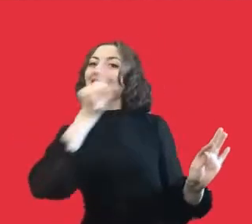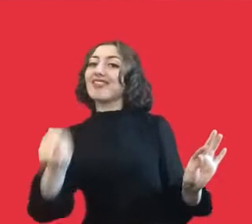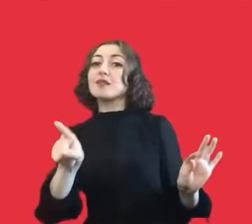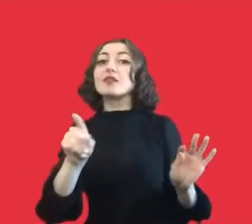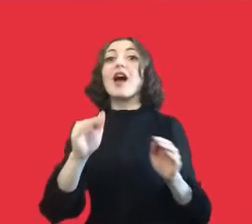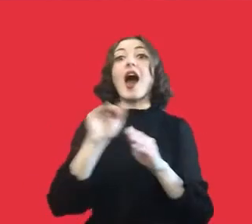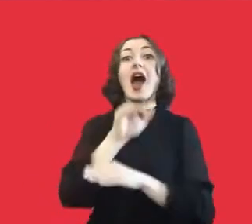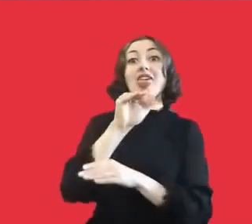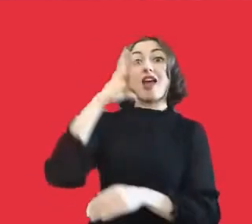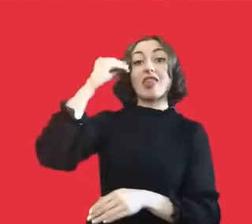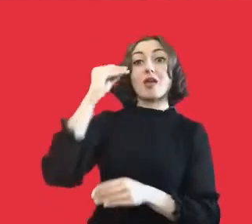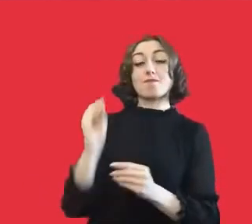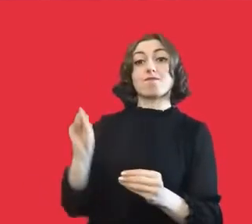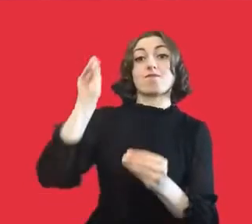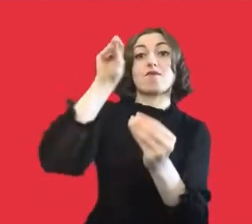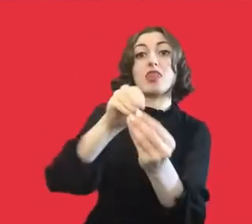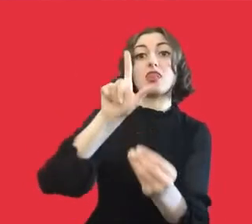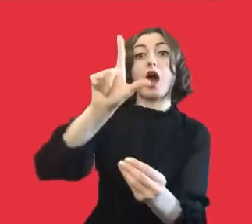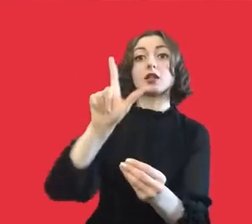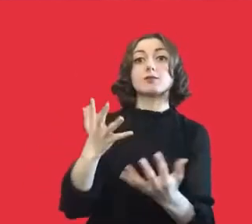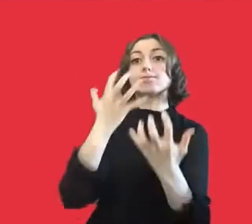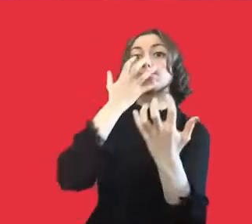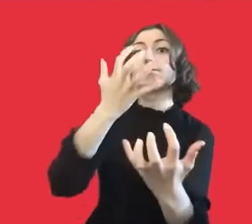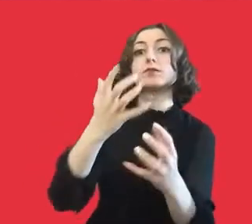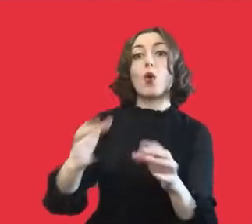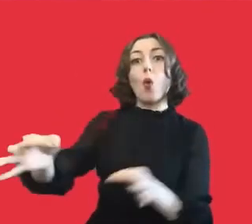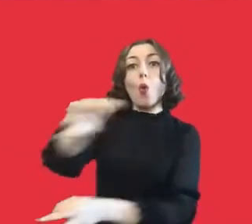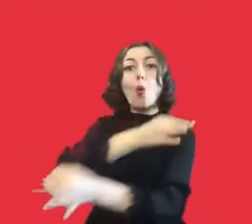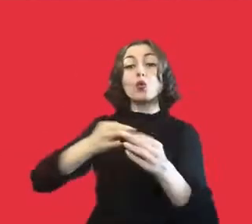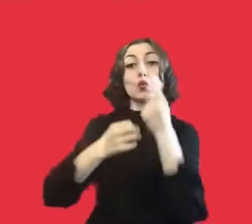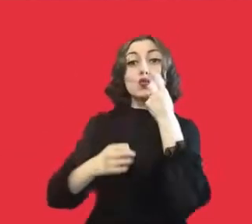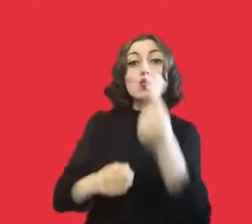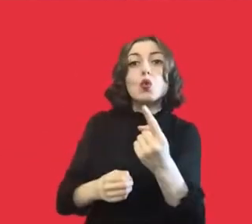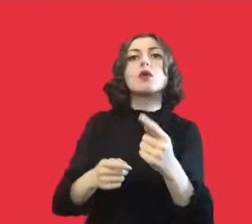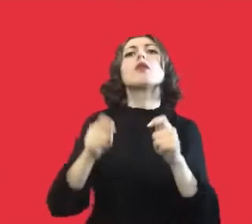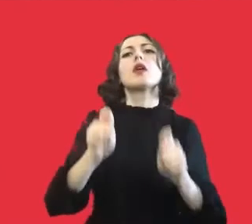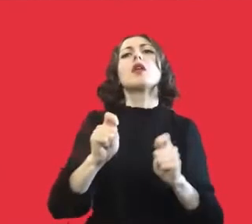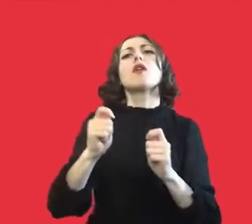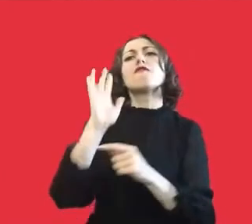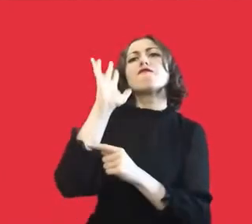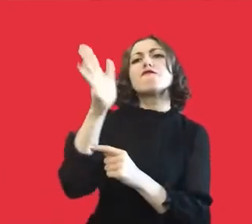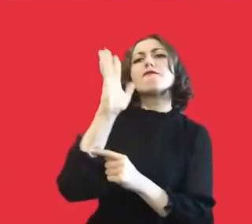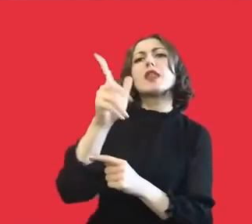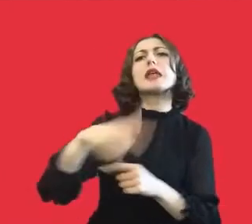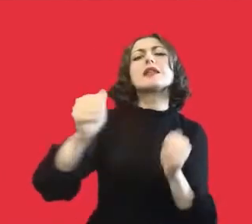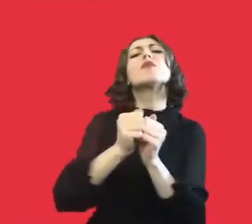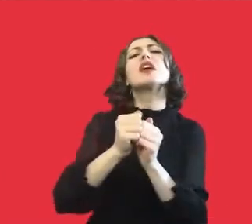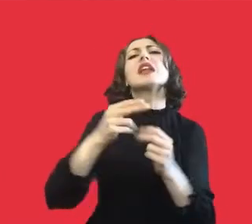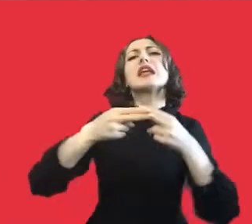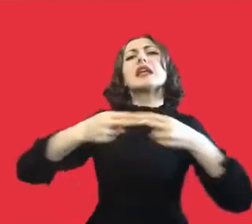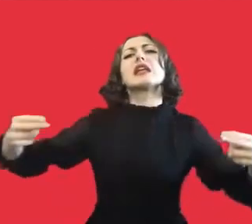çalışan gönüllerin birlikte organize olarak yaptığı aslında faaliyetlerin bir hikayesi, bir tarihi